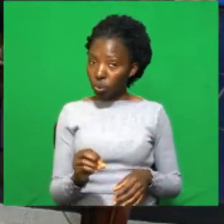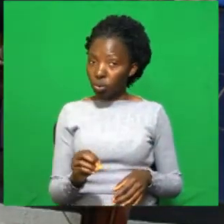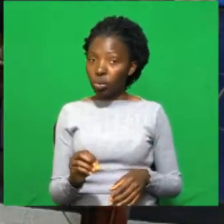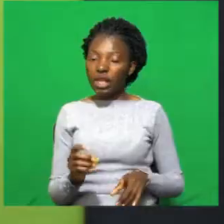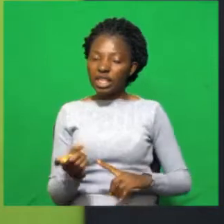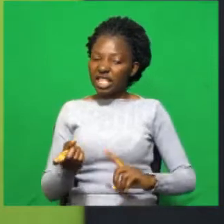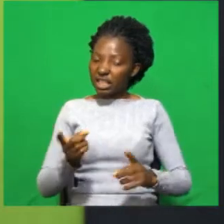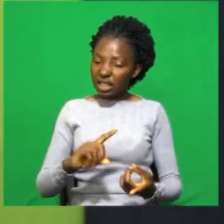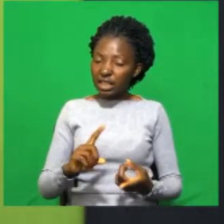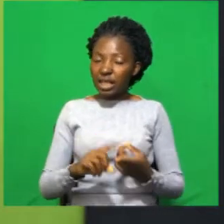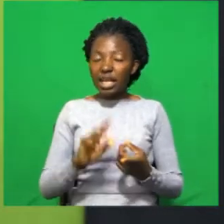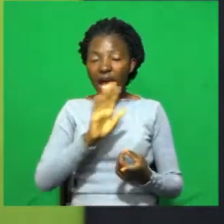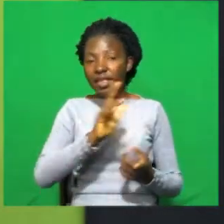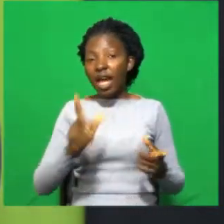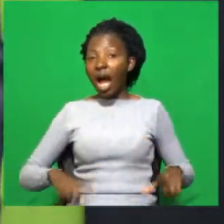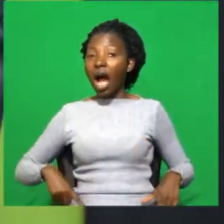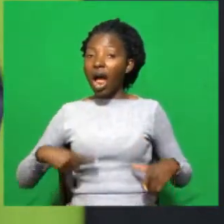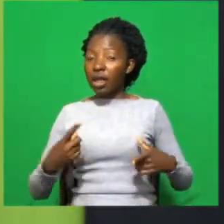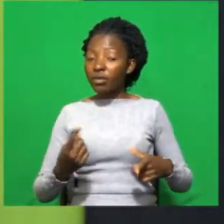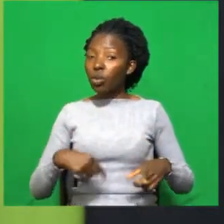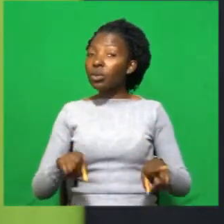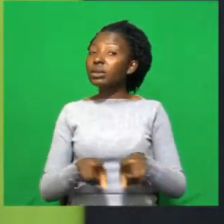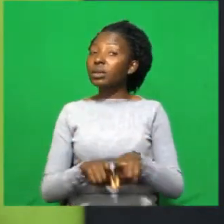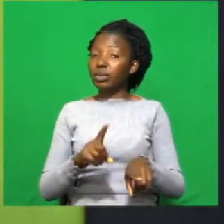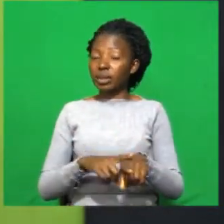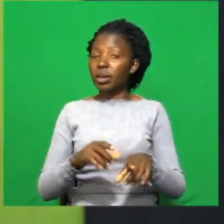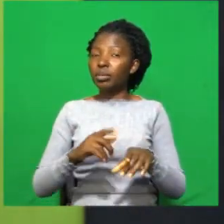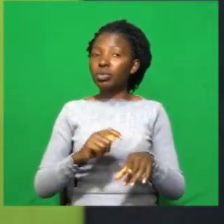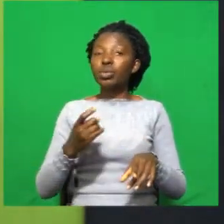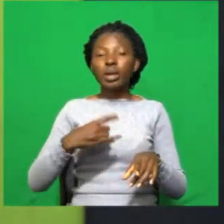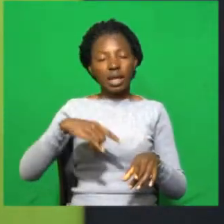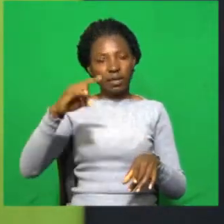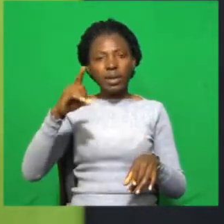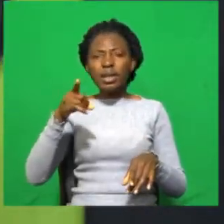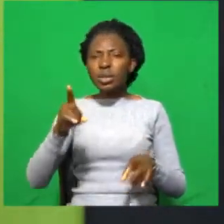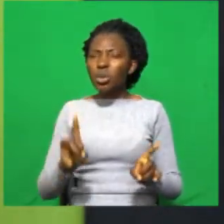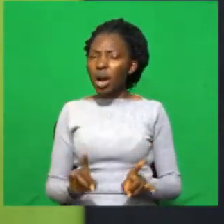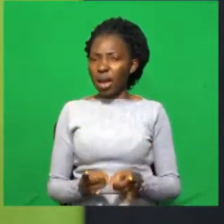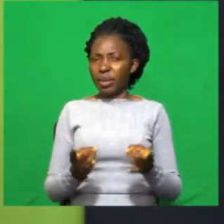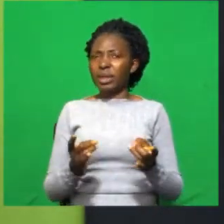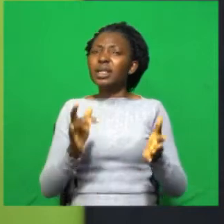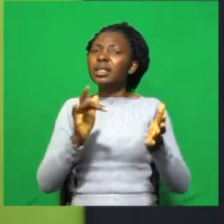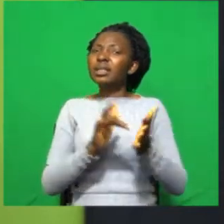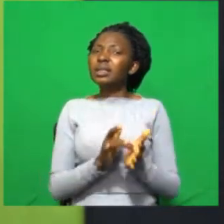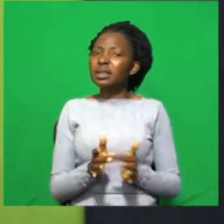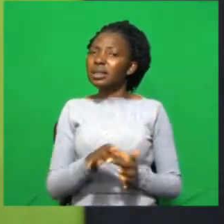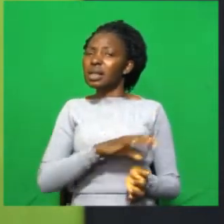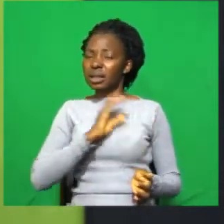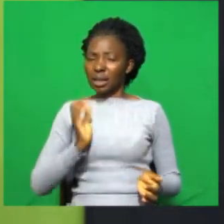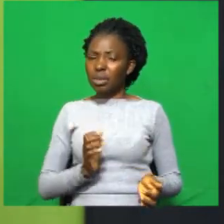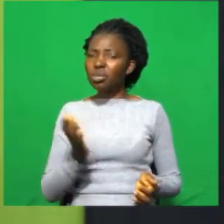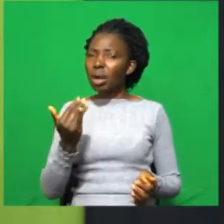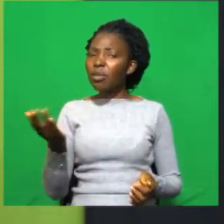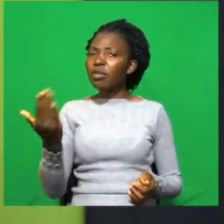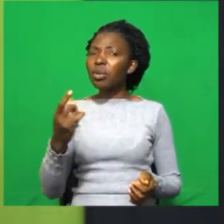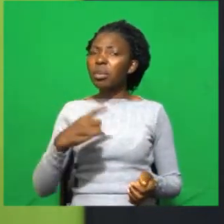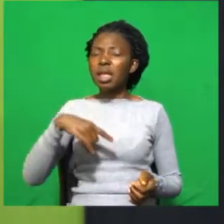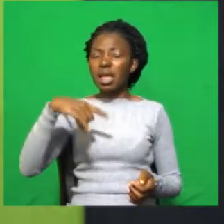nguva imwe chete. Inguva ipi? Hanzi pazvichaitika Ishe amene achaburuka